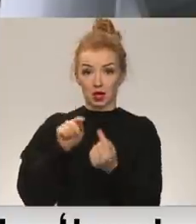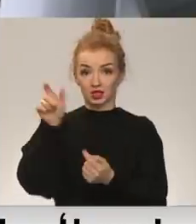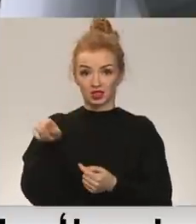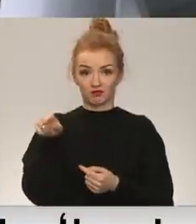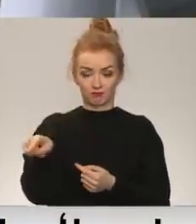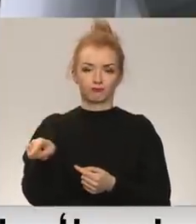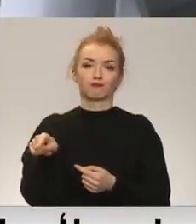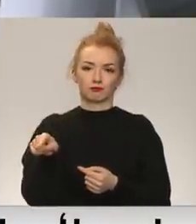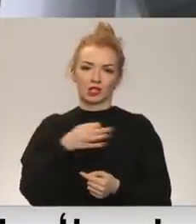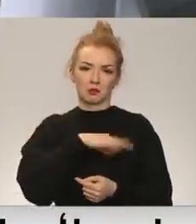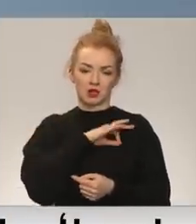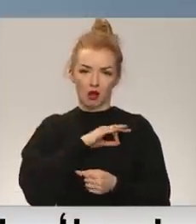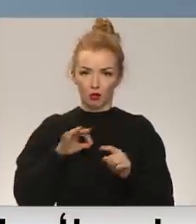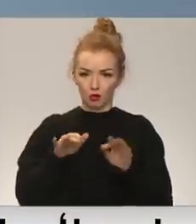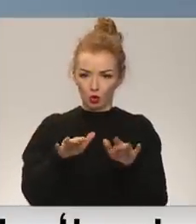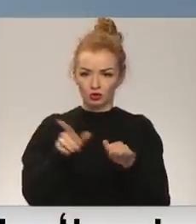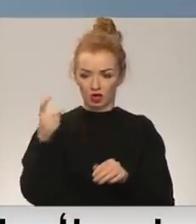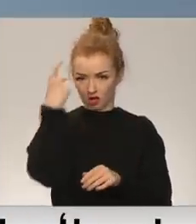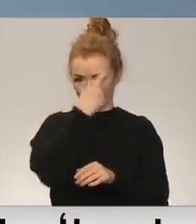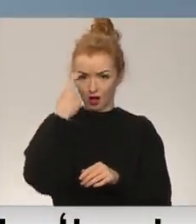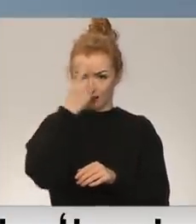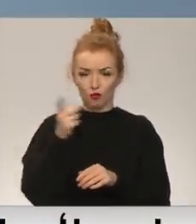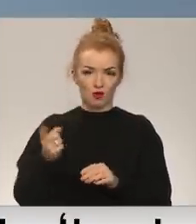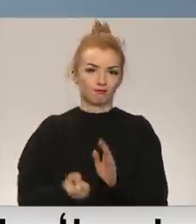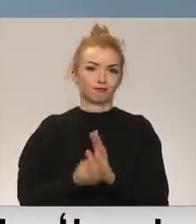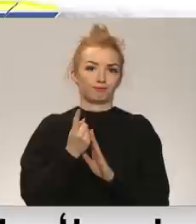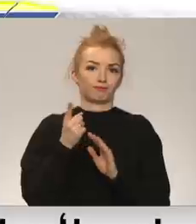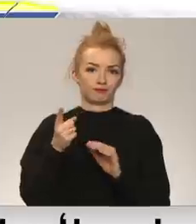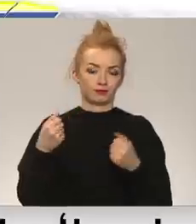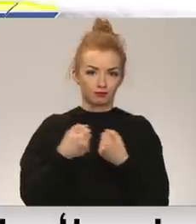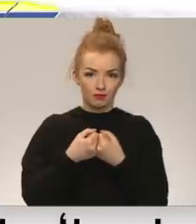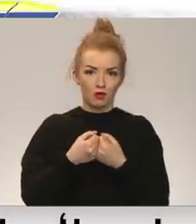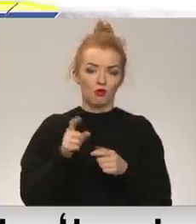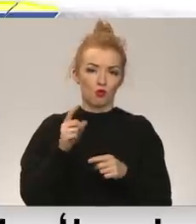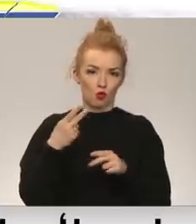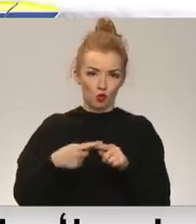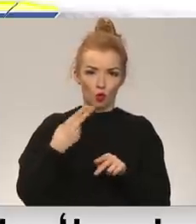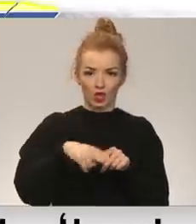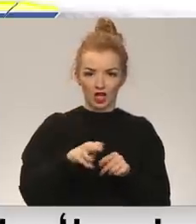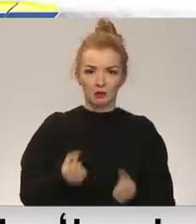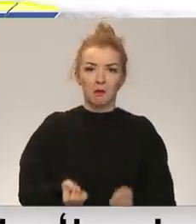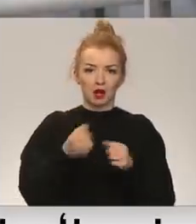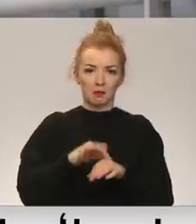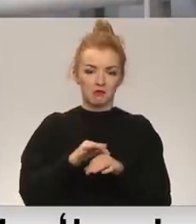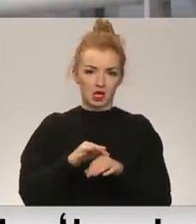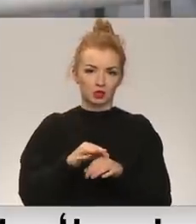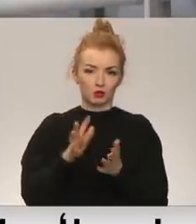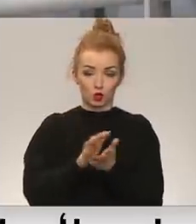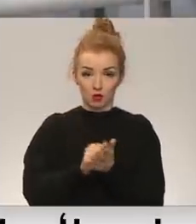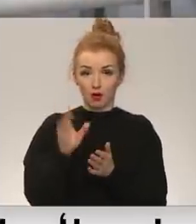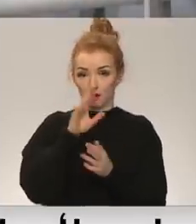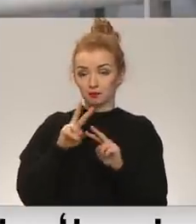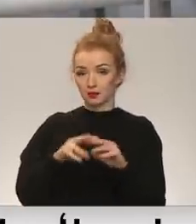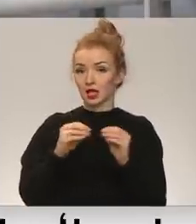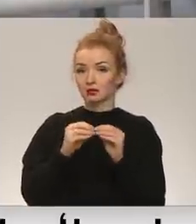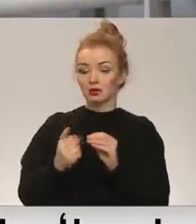krimināla process par reibumā izraisītu satiksmes negadījumu, kurā cietušajam nodarīti smagi miesas bojājumi, draud cietumsots līdz 10